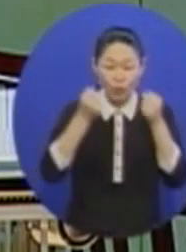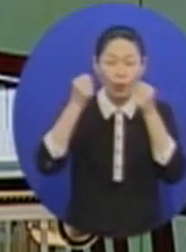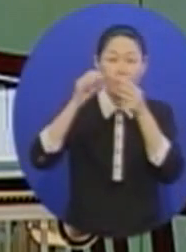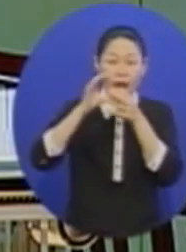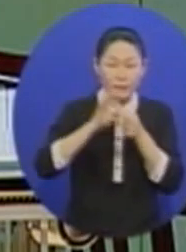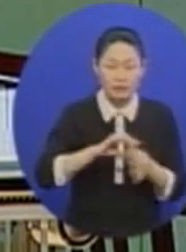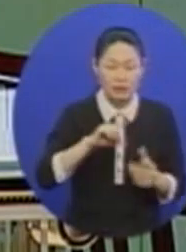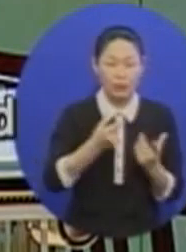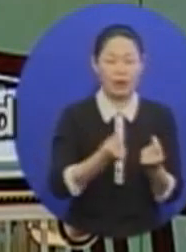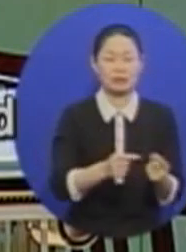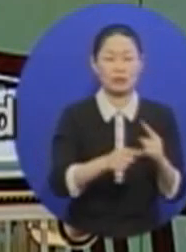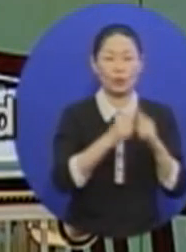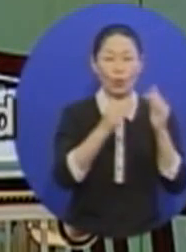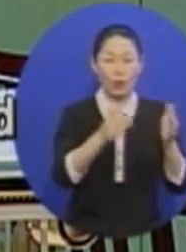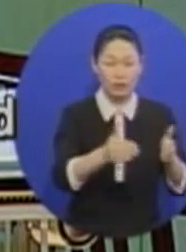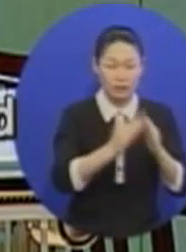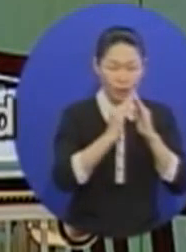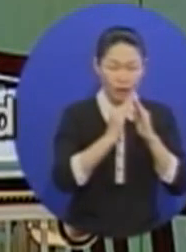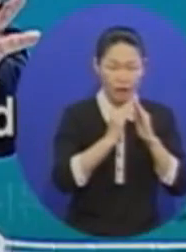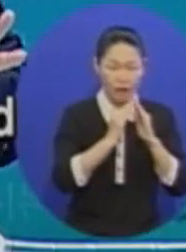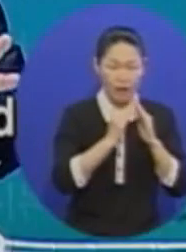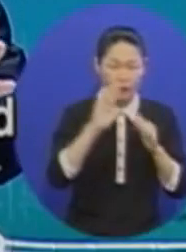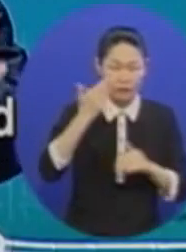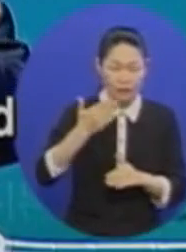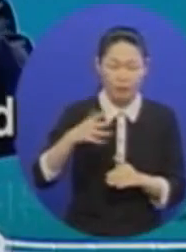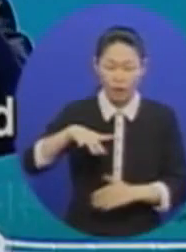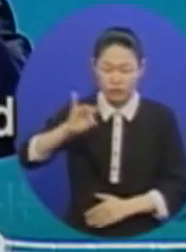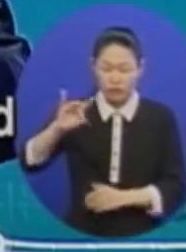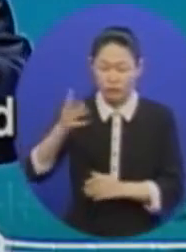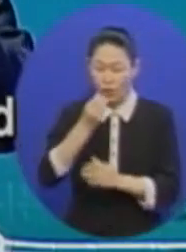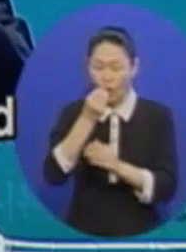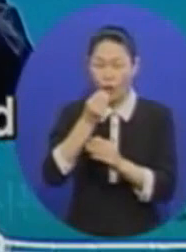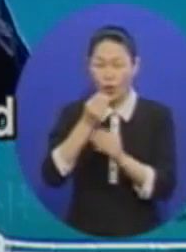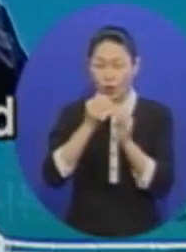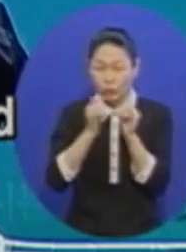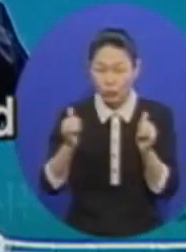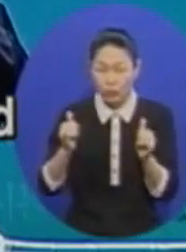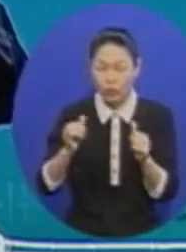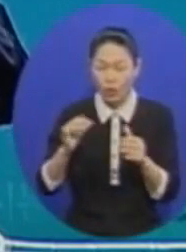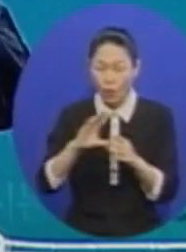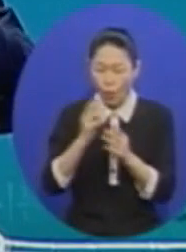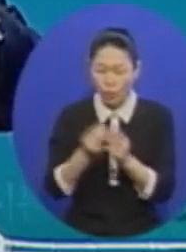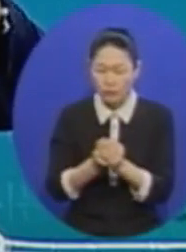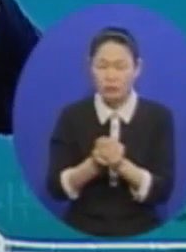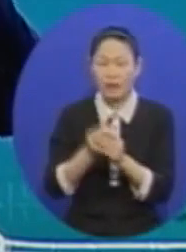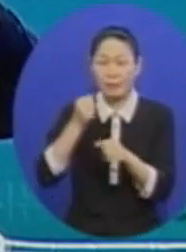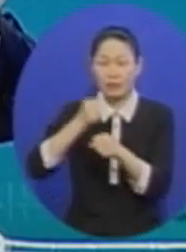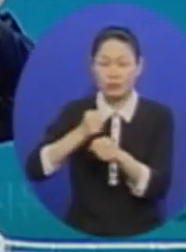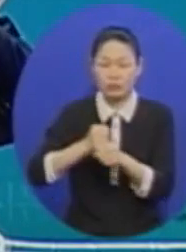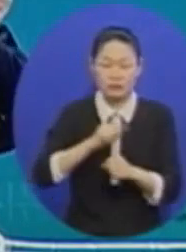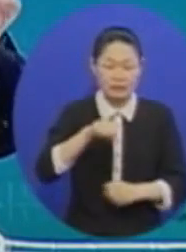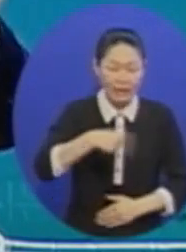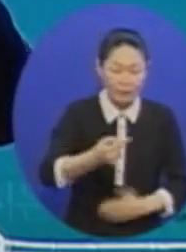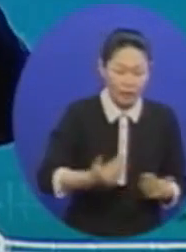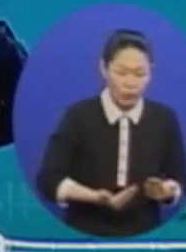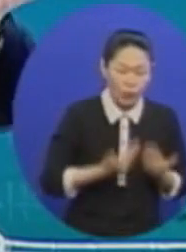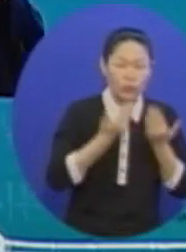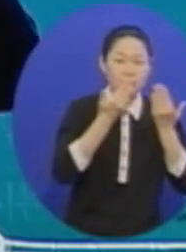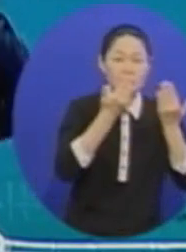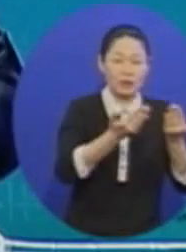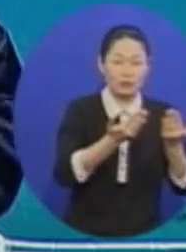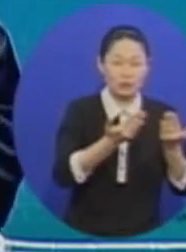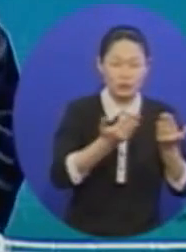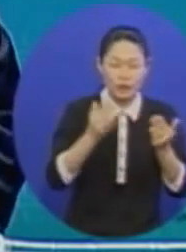교회를 세워야 됩니다 성도를 먼저 온전케 하고 그 다음에 봉사의 일도 하게 하고 그래서 예수님의